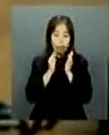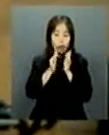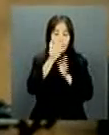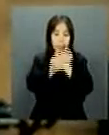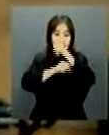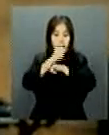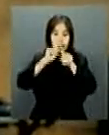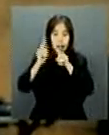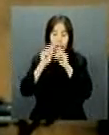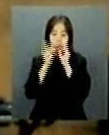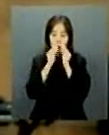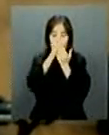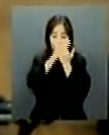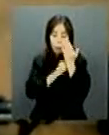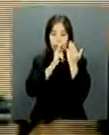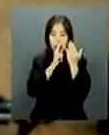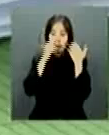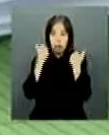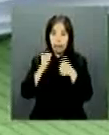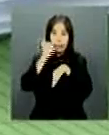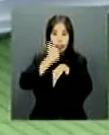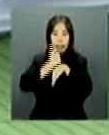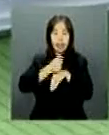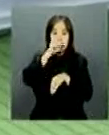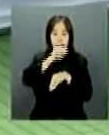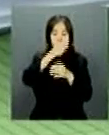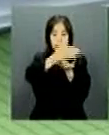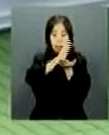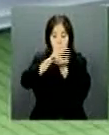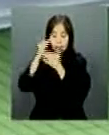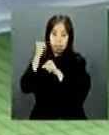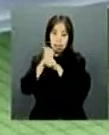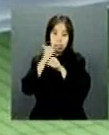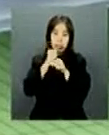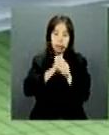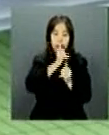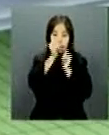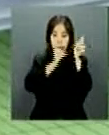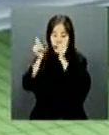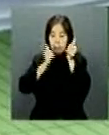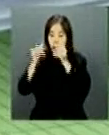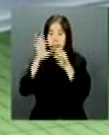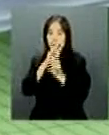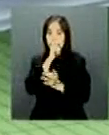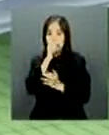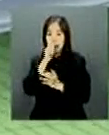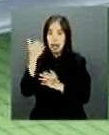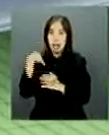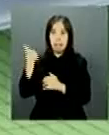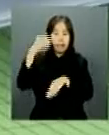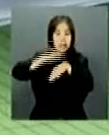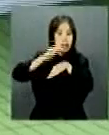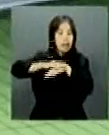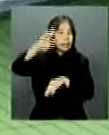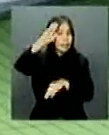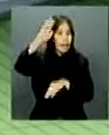วันนี้ผบ.ตร.ได้สั่งการการแบ่งหน้าที่กันออกสืบสวนสอบสวนแล้วนะคะโดยเตรียมเรียกนายทหารที่มีอักษรย่อว่า